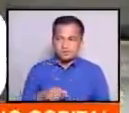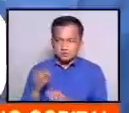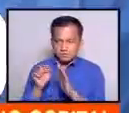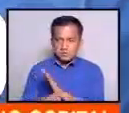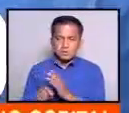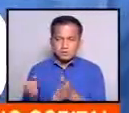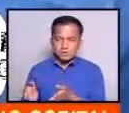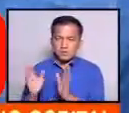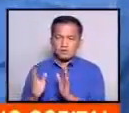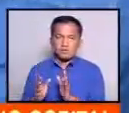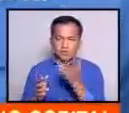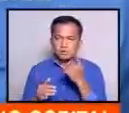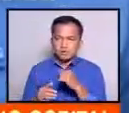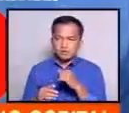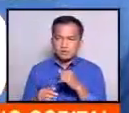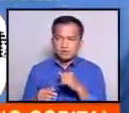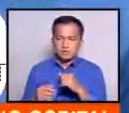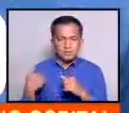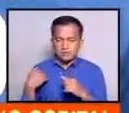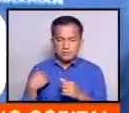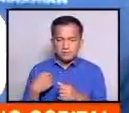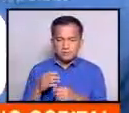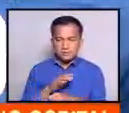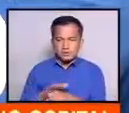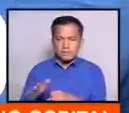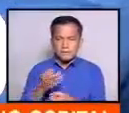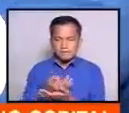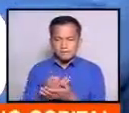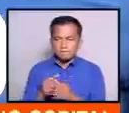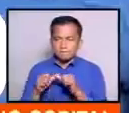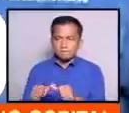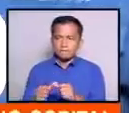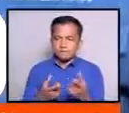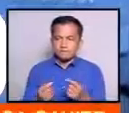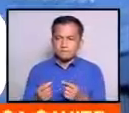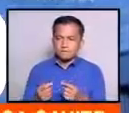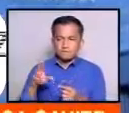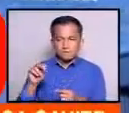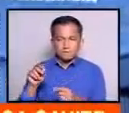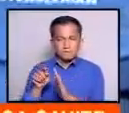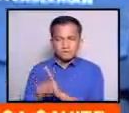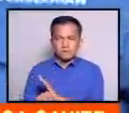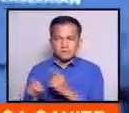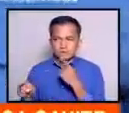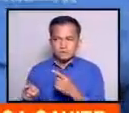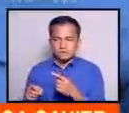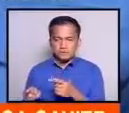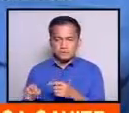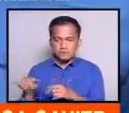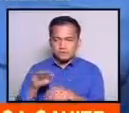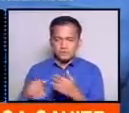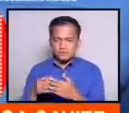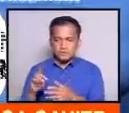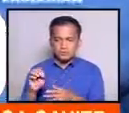is allowed kasi nga po we do not have enough funds to sustain or to do no kill. Dahil if we sustain all the dogs na